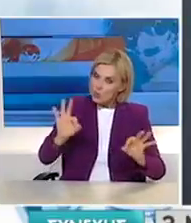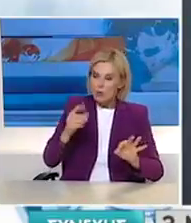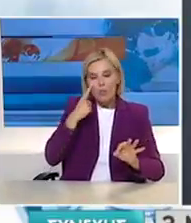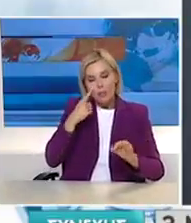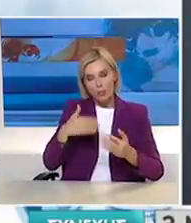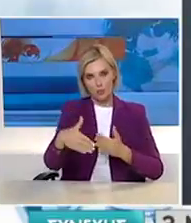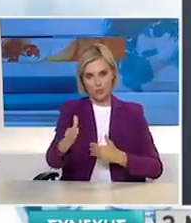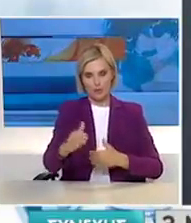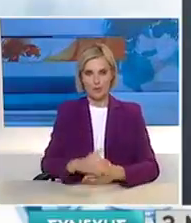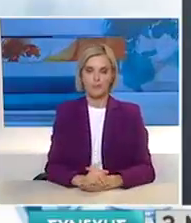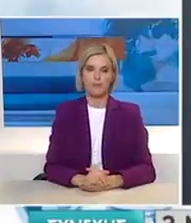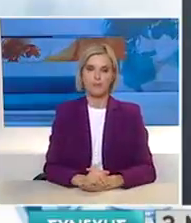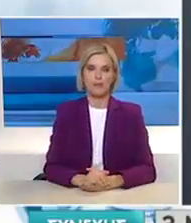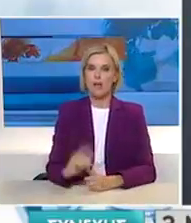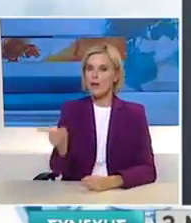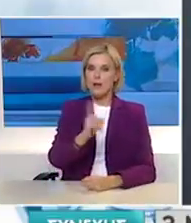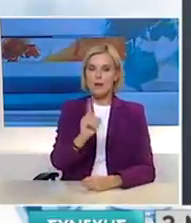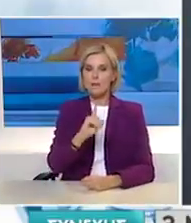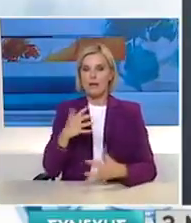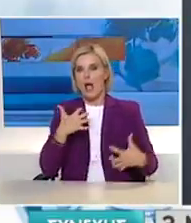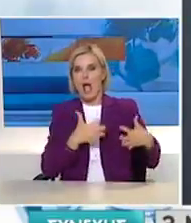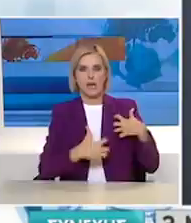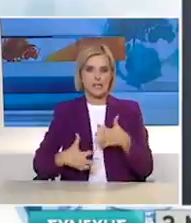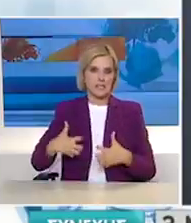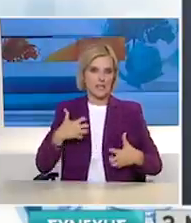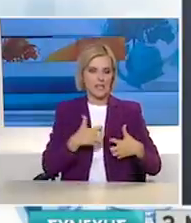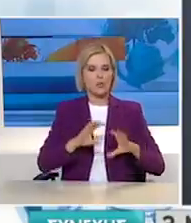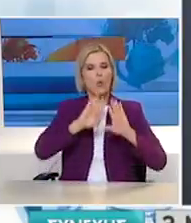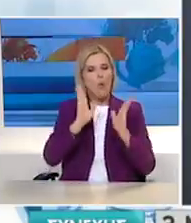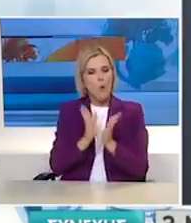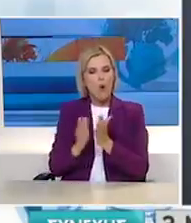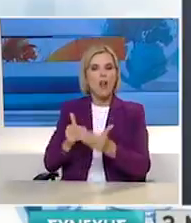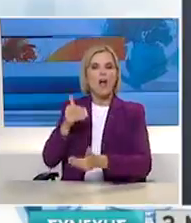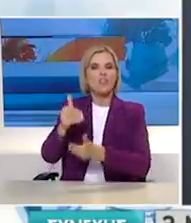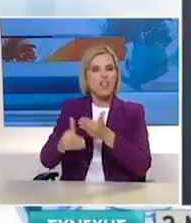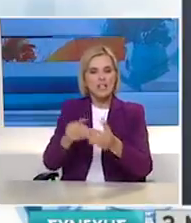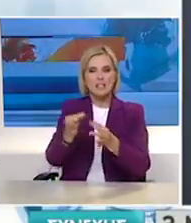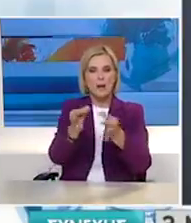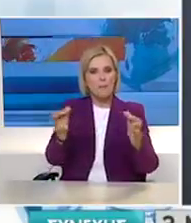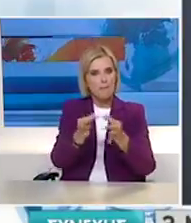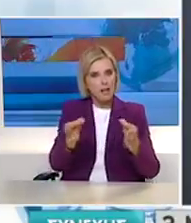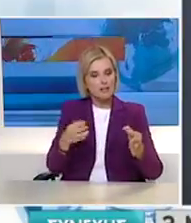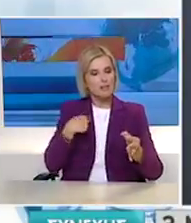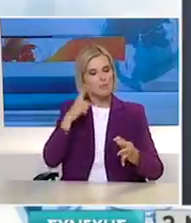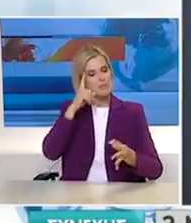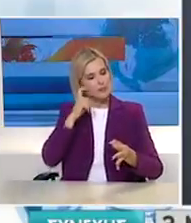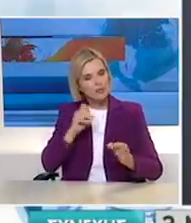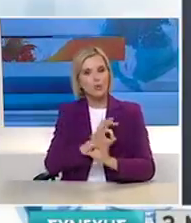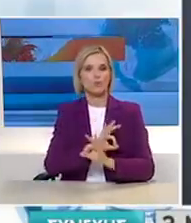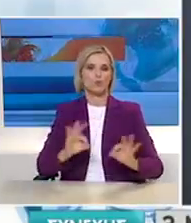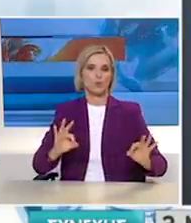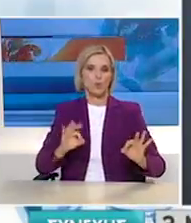κριτήρια. Δεν θα πρέπει να υπάρχει οποιαδήποτε ανησυχία σε σχέση με τις διαδικασίες που θα ακολουθήσουμε, μια και